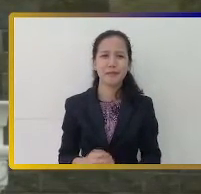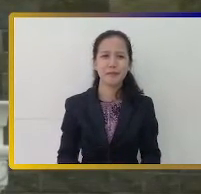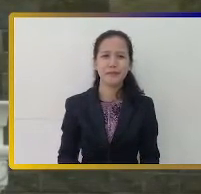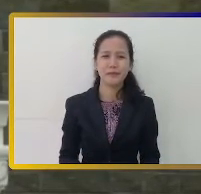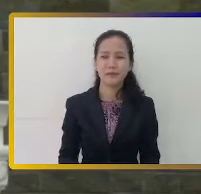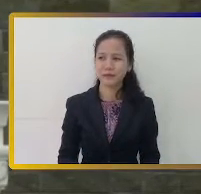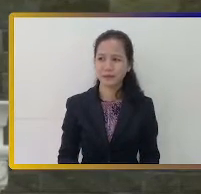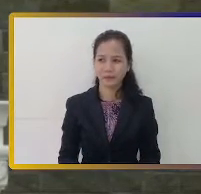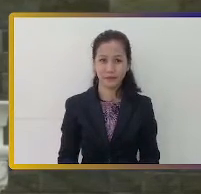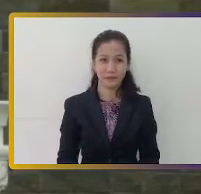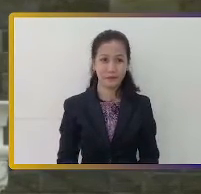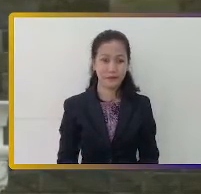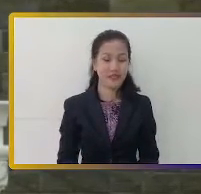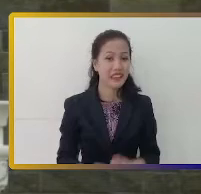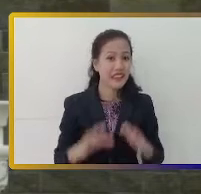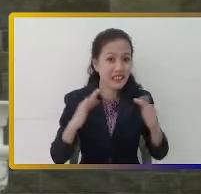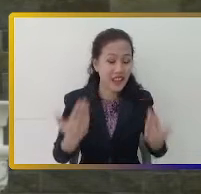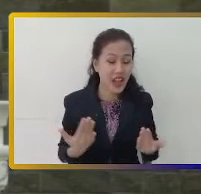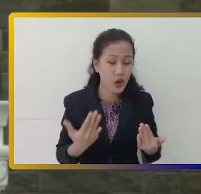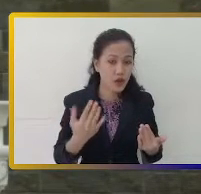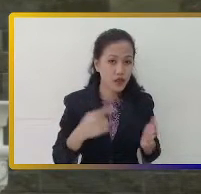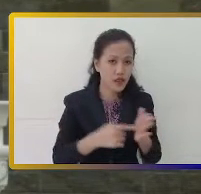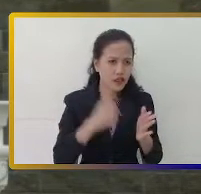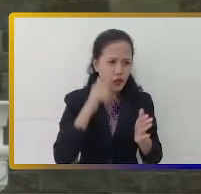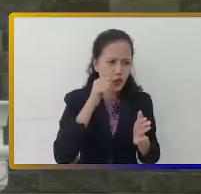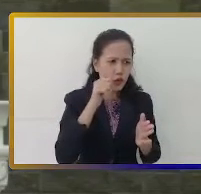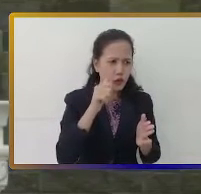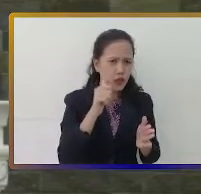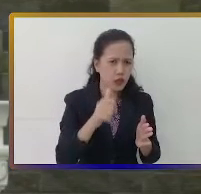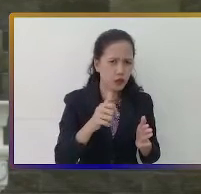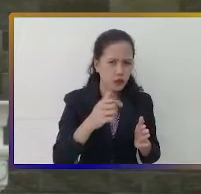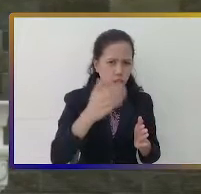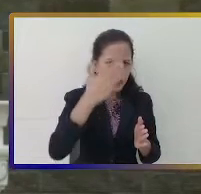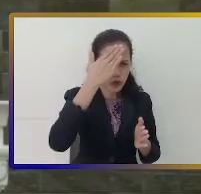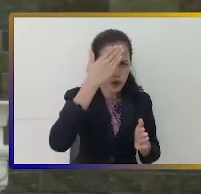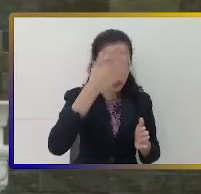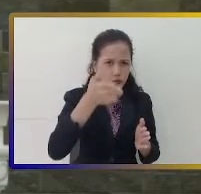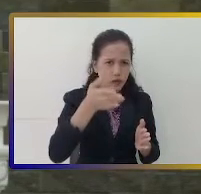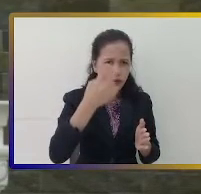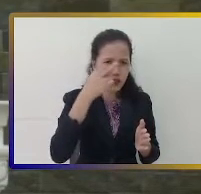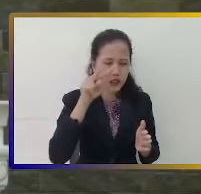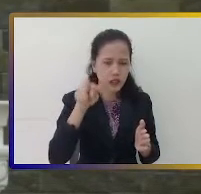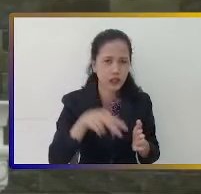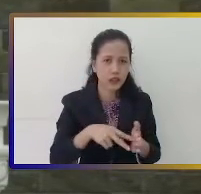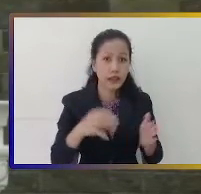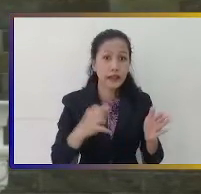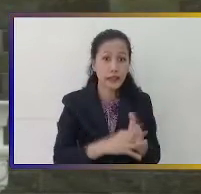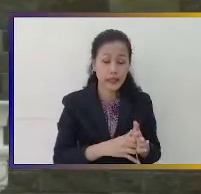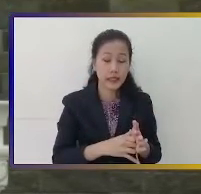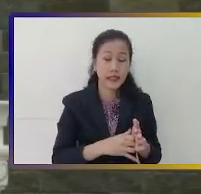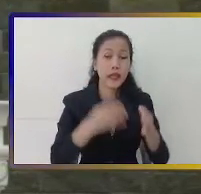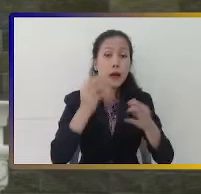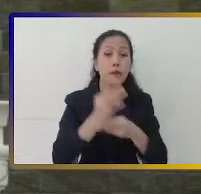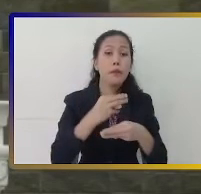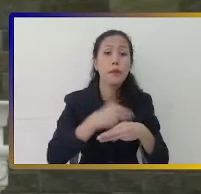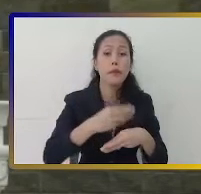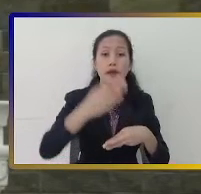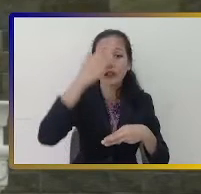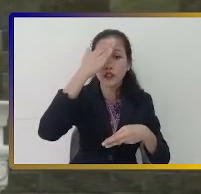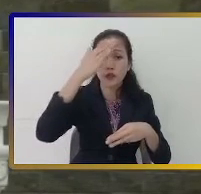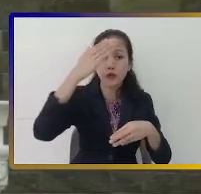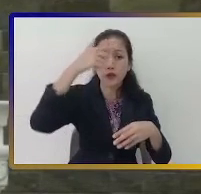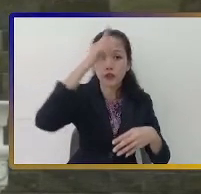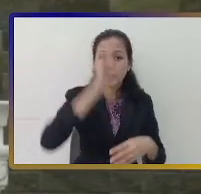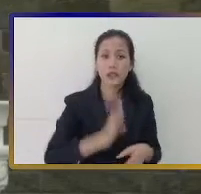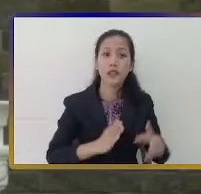Ito po, madalas yun na po naririnig. Makikilala lang po natin ang Diyos through His Word. Through His